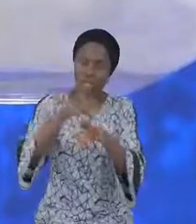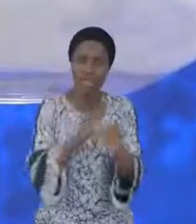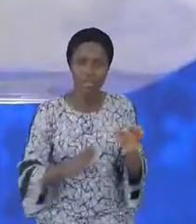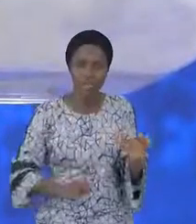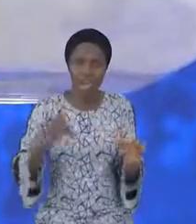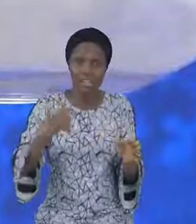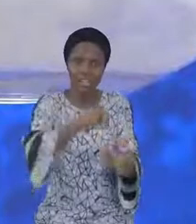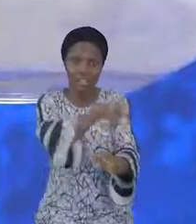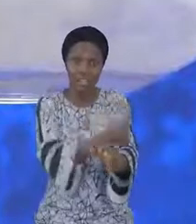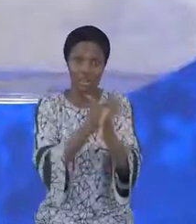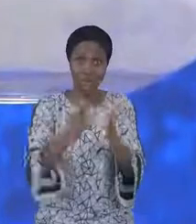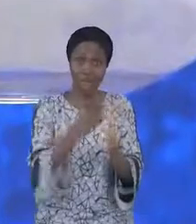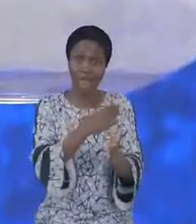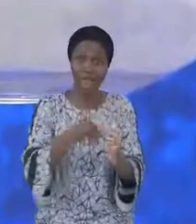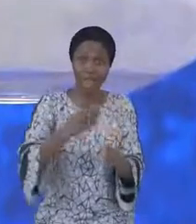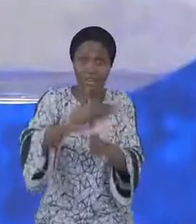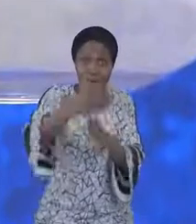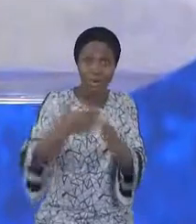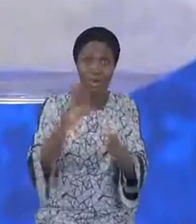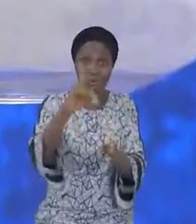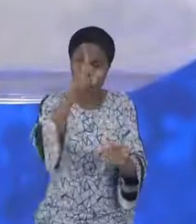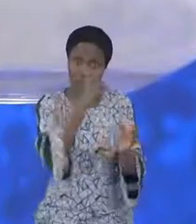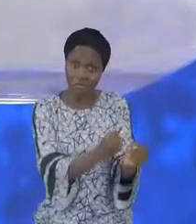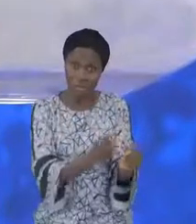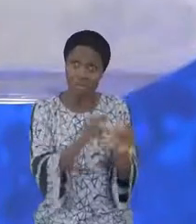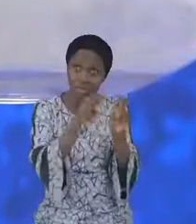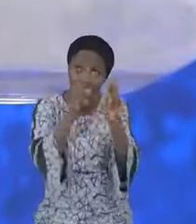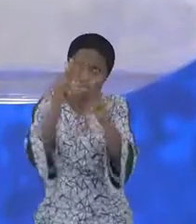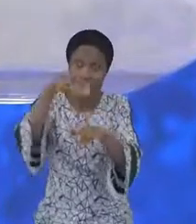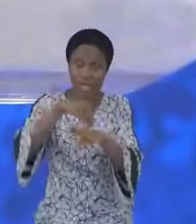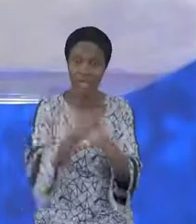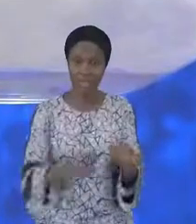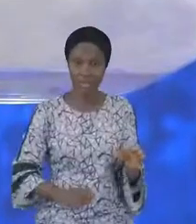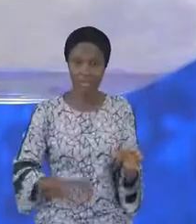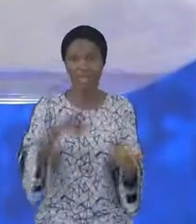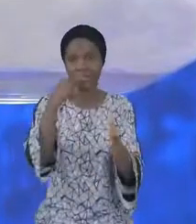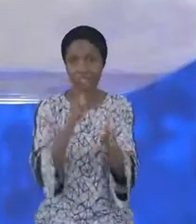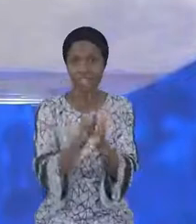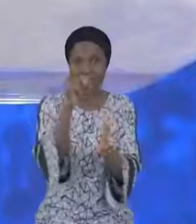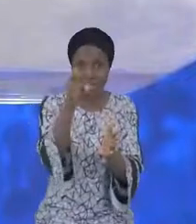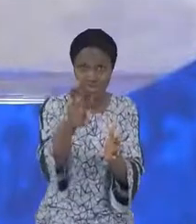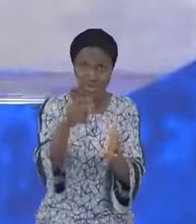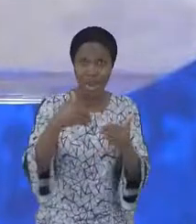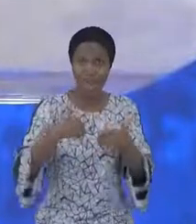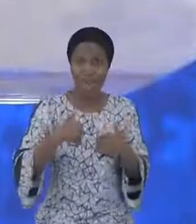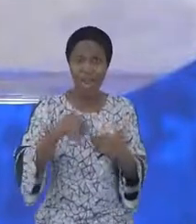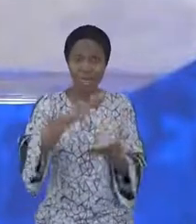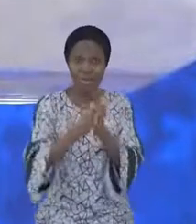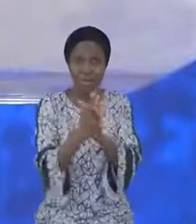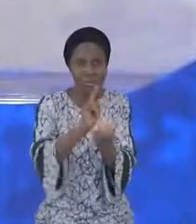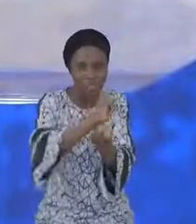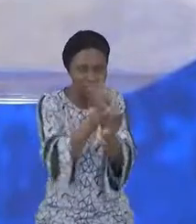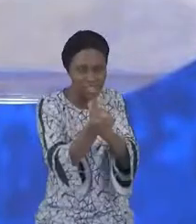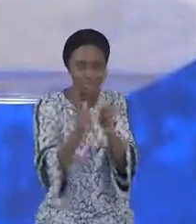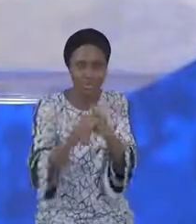le chef et le consommateur de notre foi, regardez Christ, c'est dit que tu es transformé en la